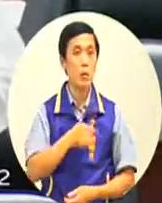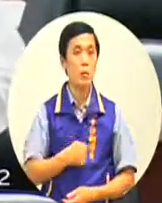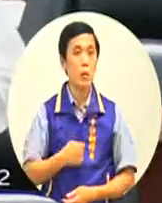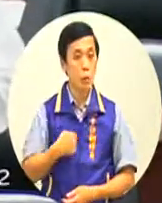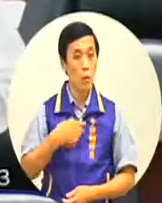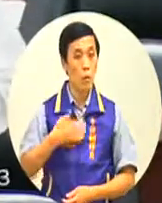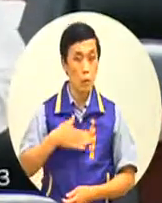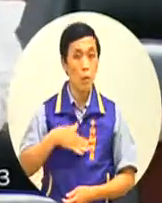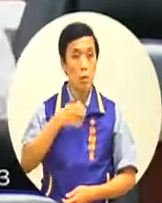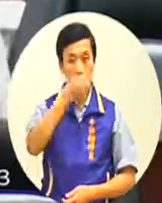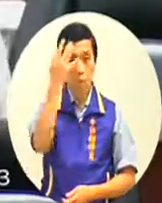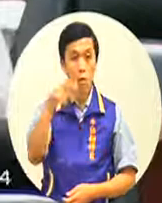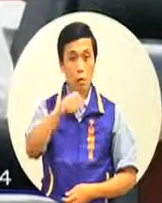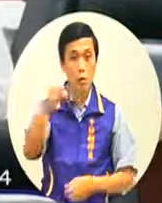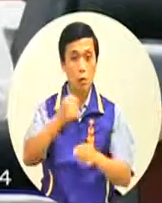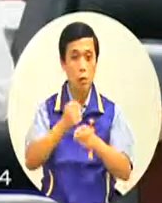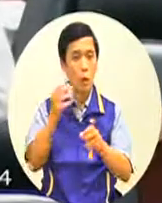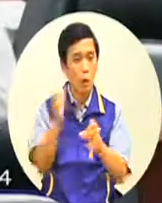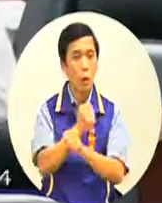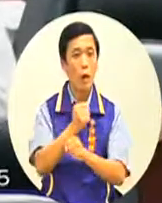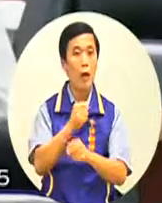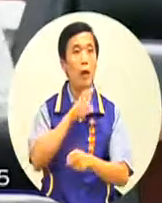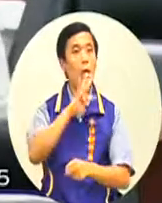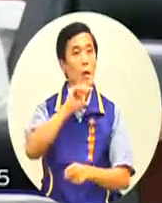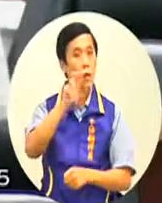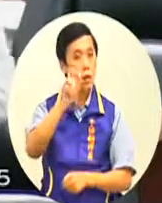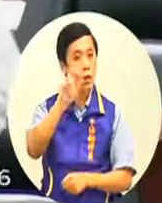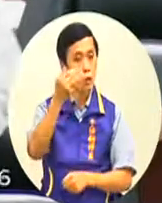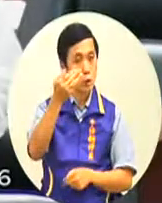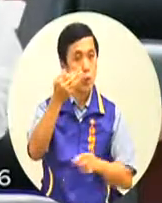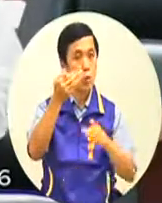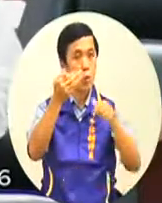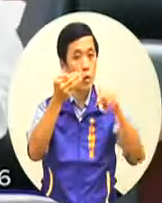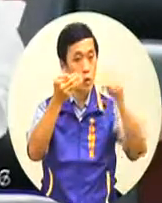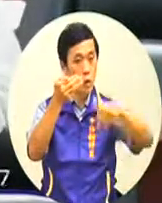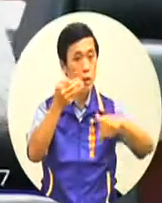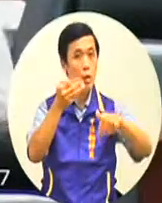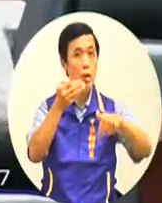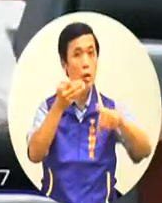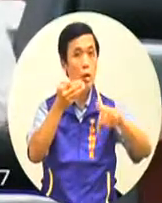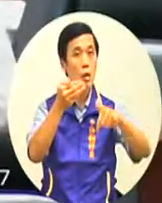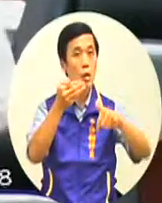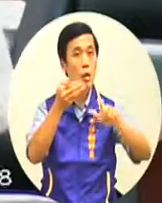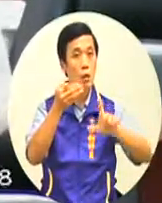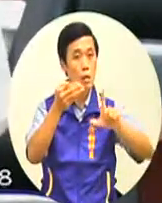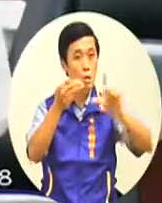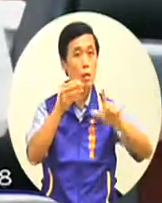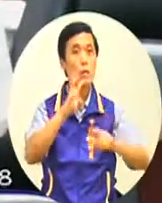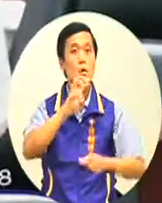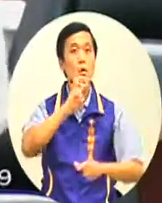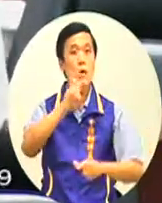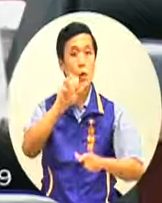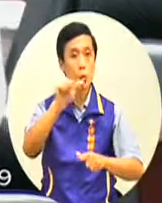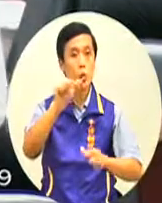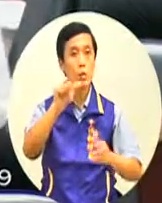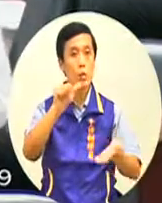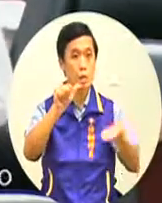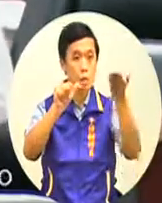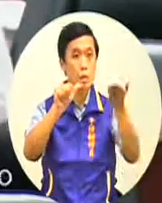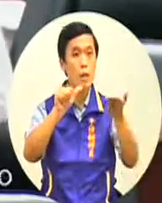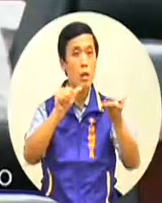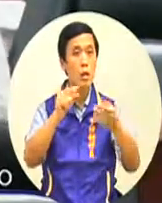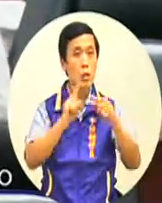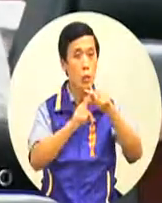青年的事业问题，29岁以下15岁以上所谓的劳动人口里面的青年的就业的部分，其实中